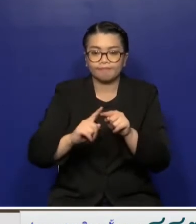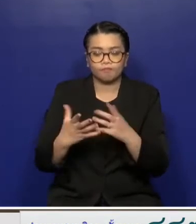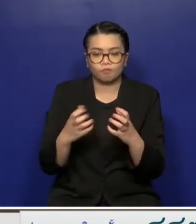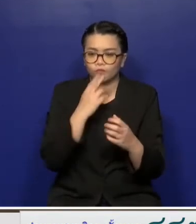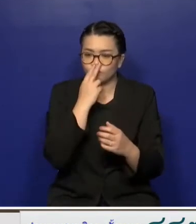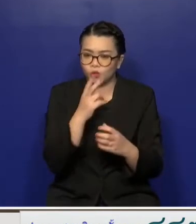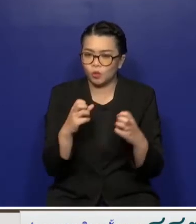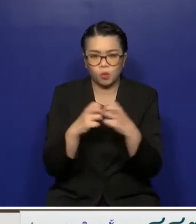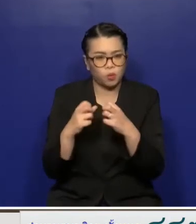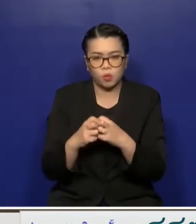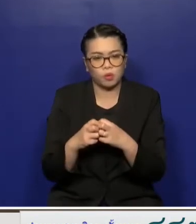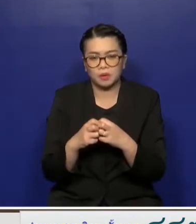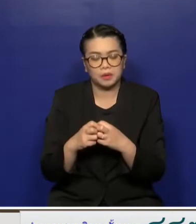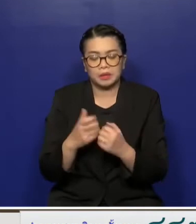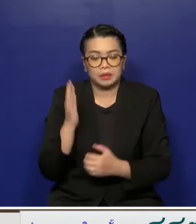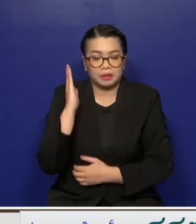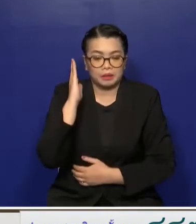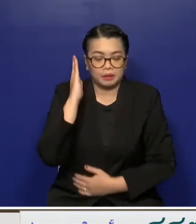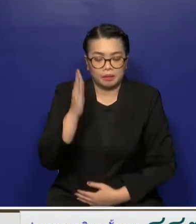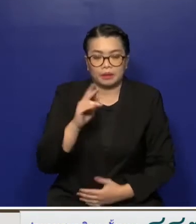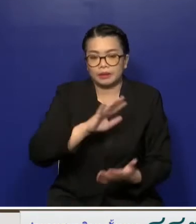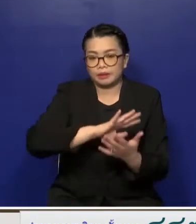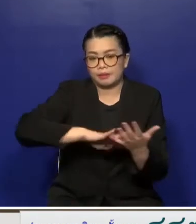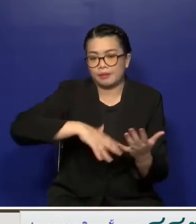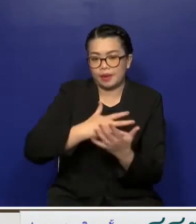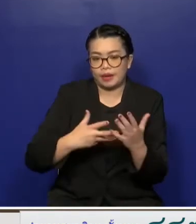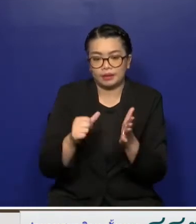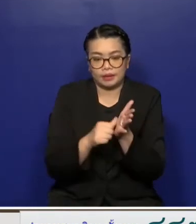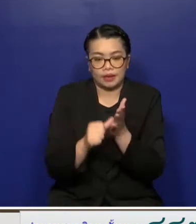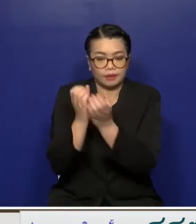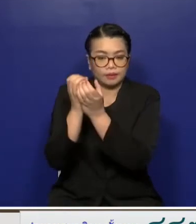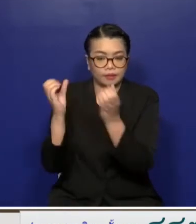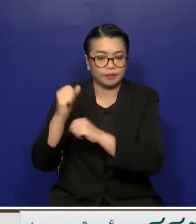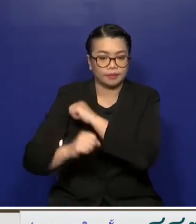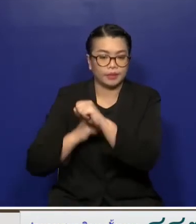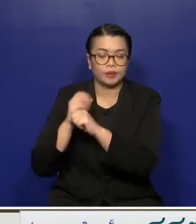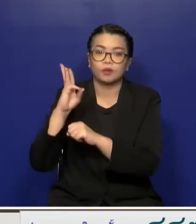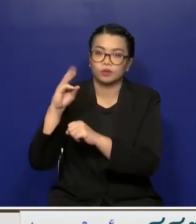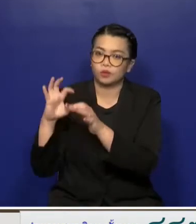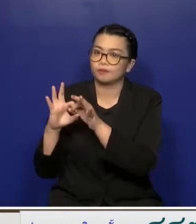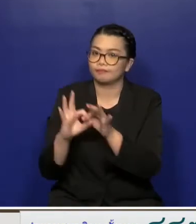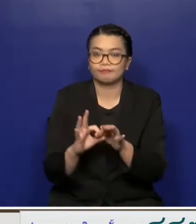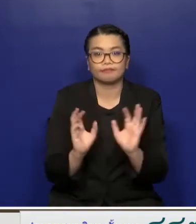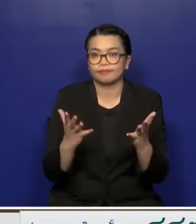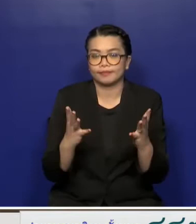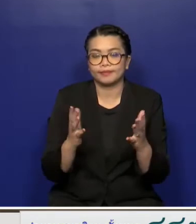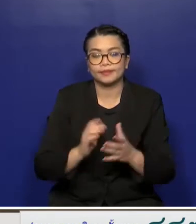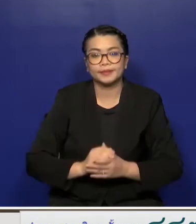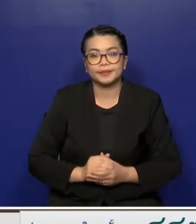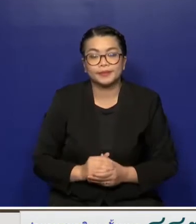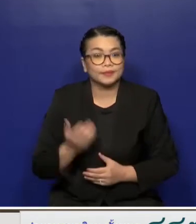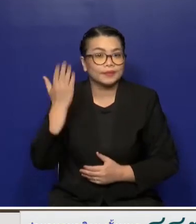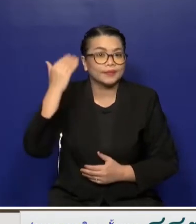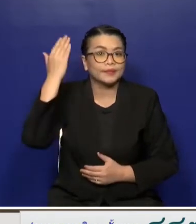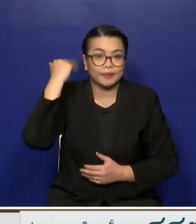ากมันไม่สอดคล้องกับนูนปี60นะครับท่านประธานและท่านรัฐมนตรีคงจําได้ครับว่าตอนเราเส